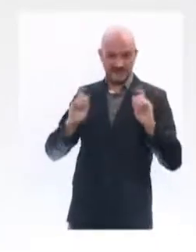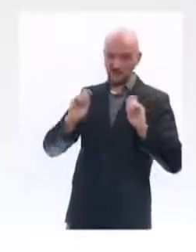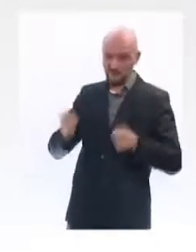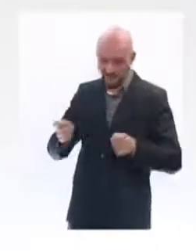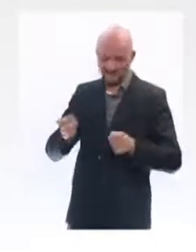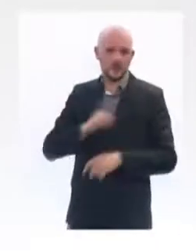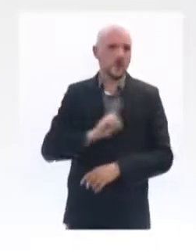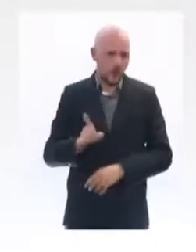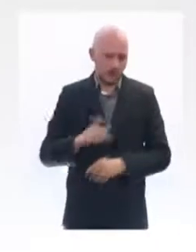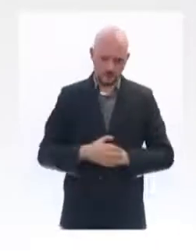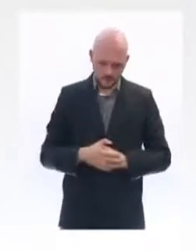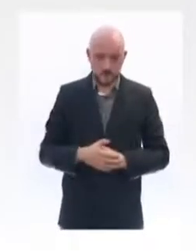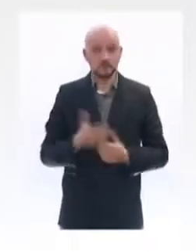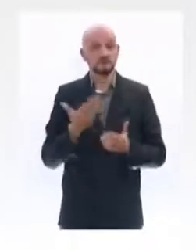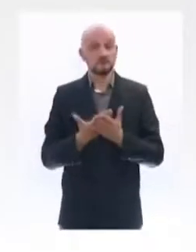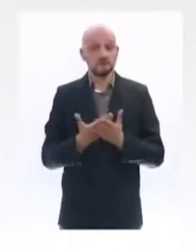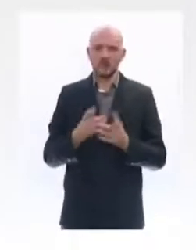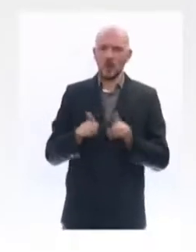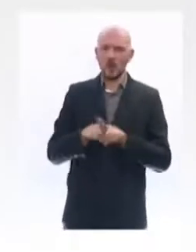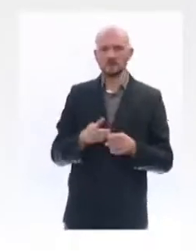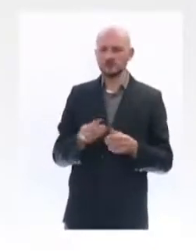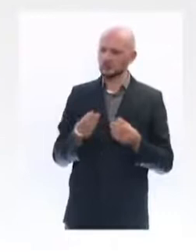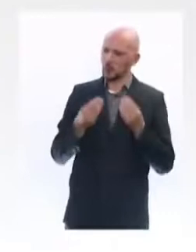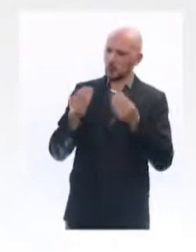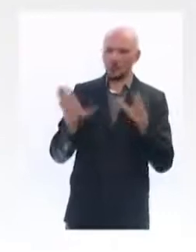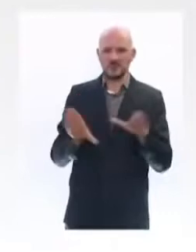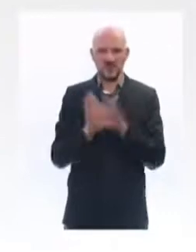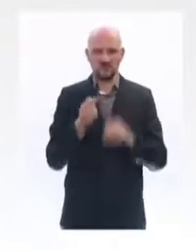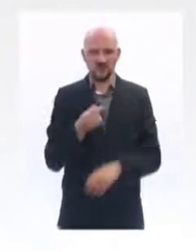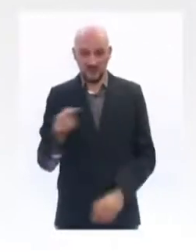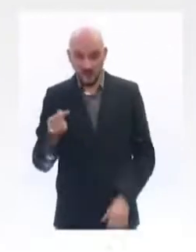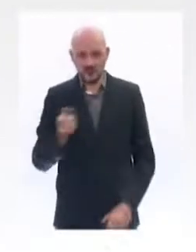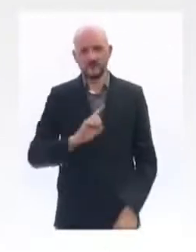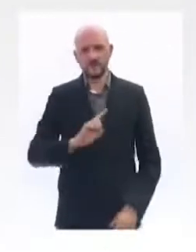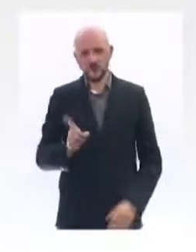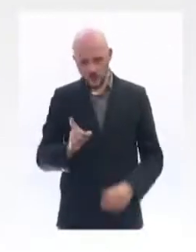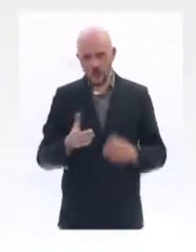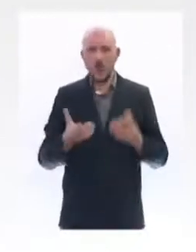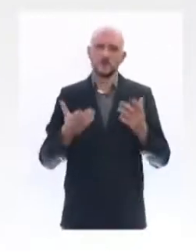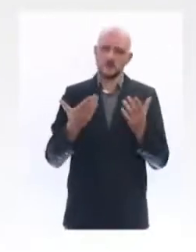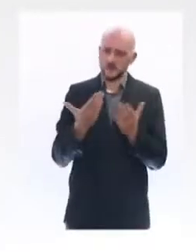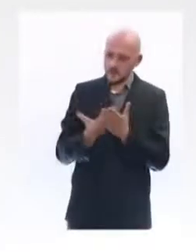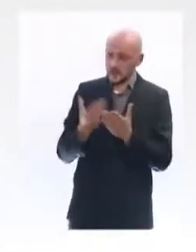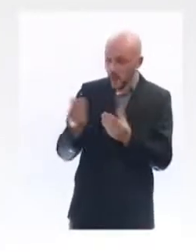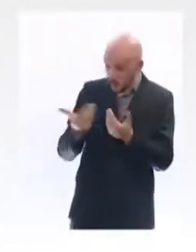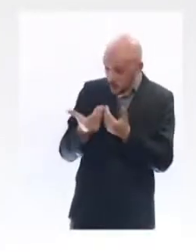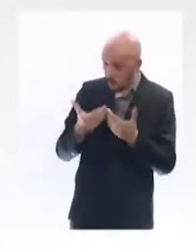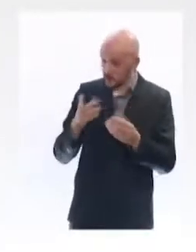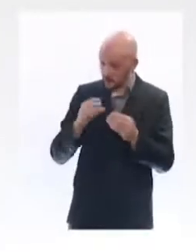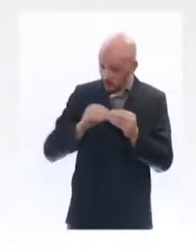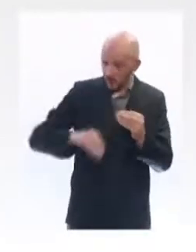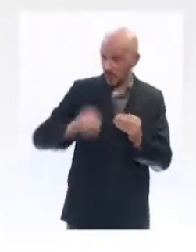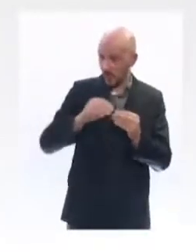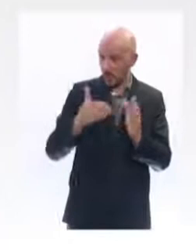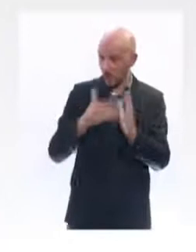sera pas le cas n'y aura aucune stigmatisation d'une entreprise qui demande un délai d'un an supplémentaire pour commencer le remboursement de